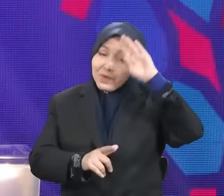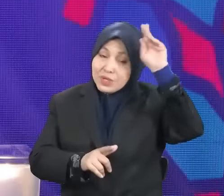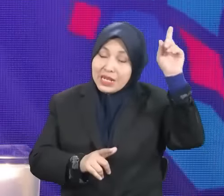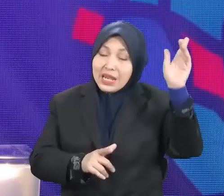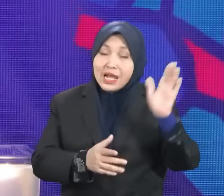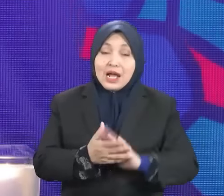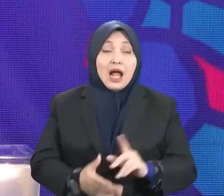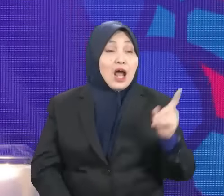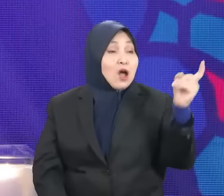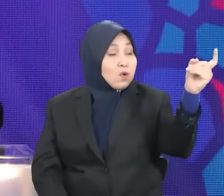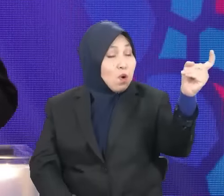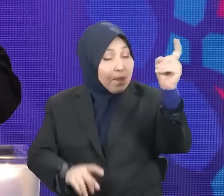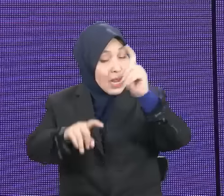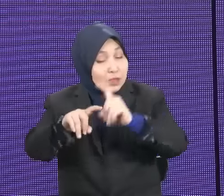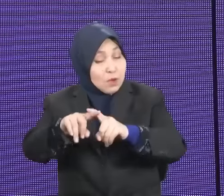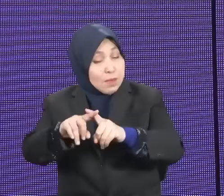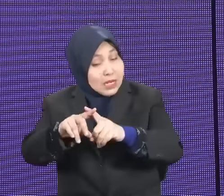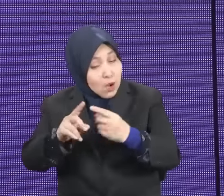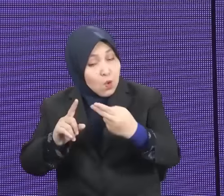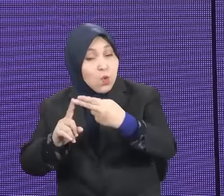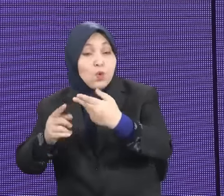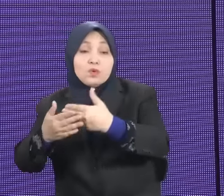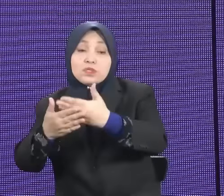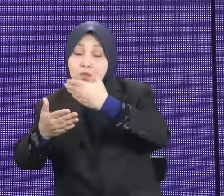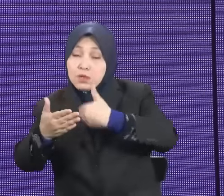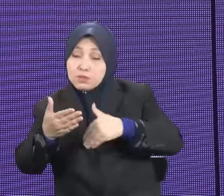bergantung pada huruf sebelumnya